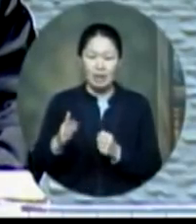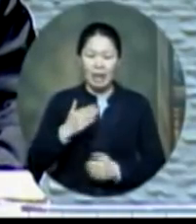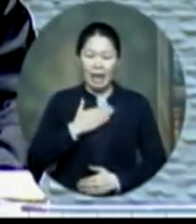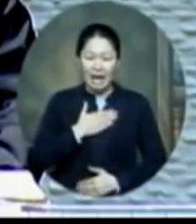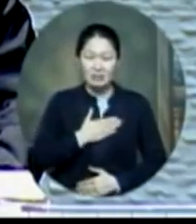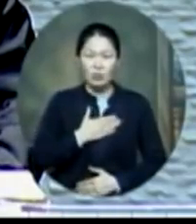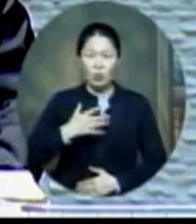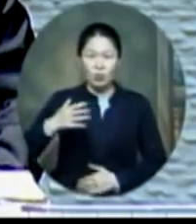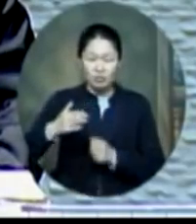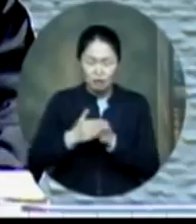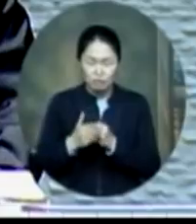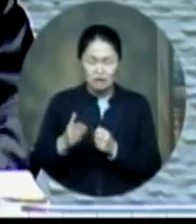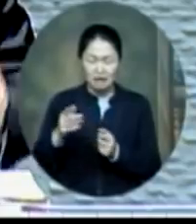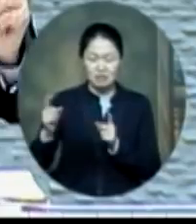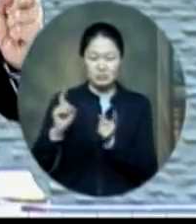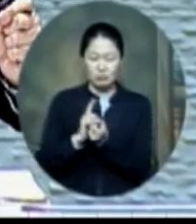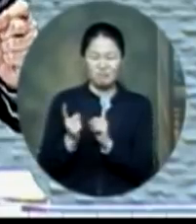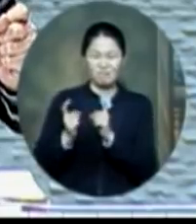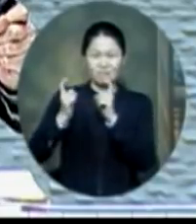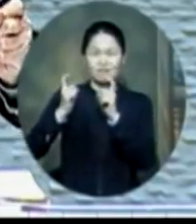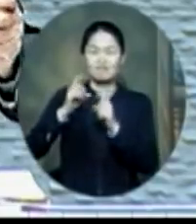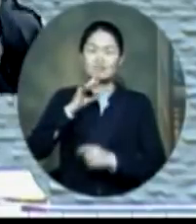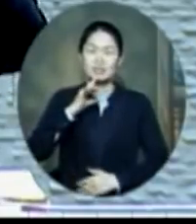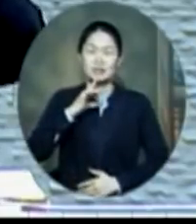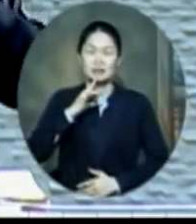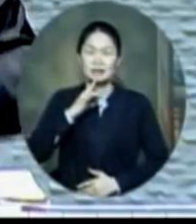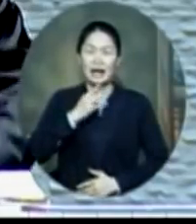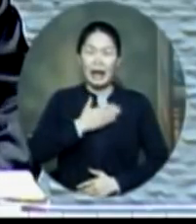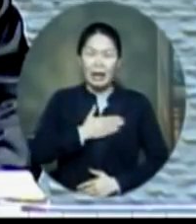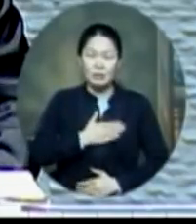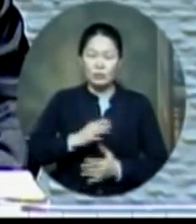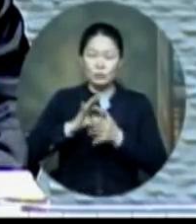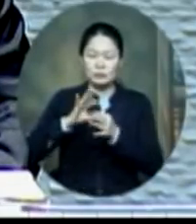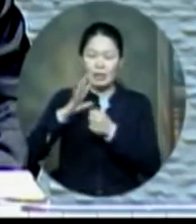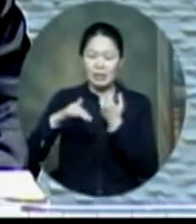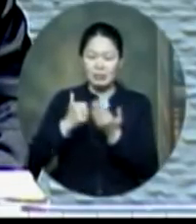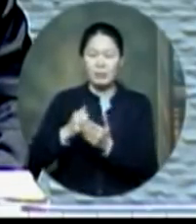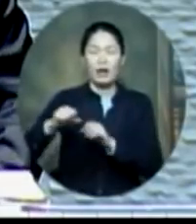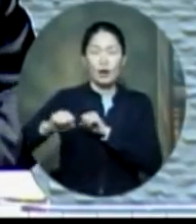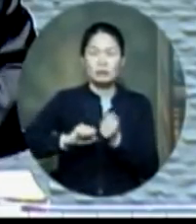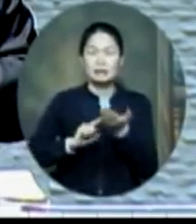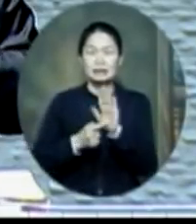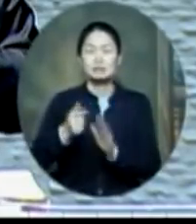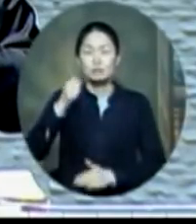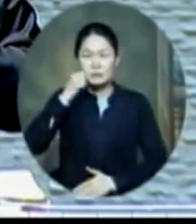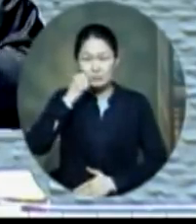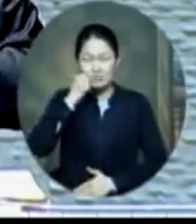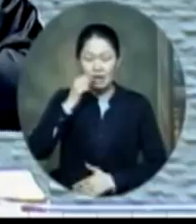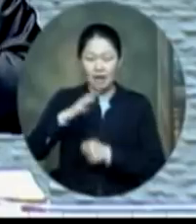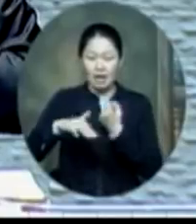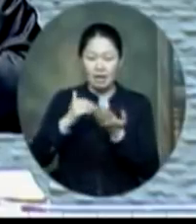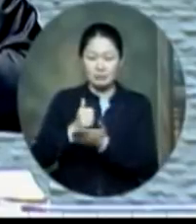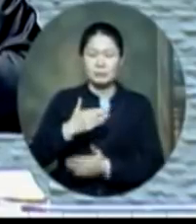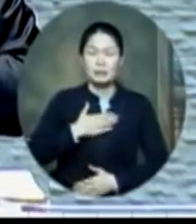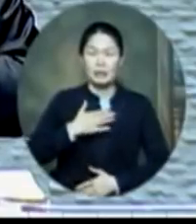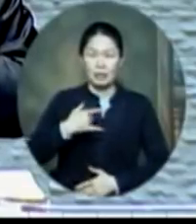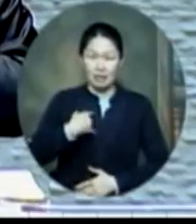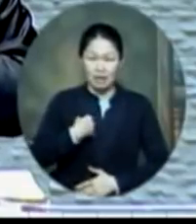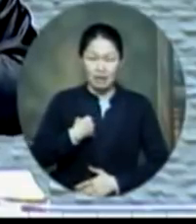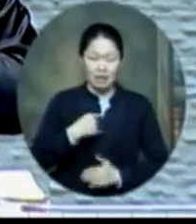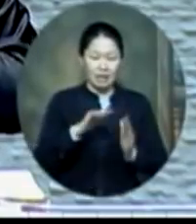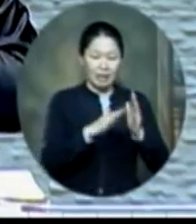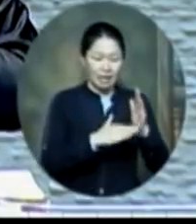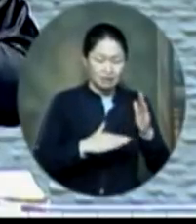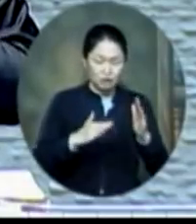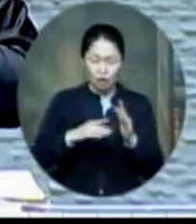싸우기만 했지 아는 것 통해서 하나님의 역사가 나타나지 않았습니다. 하나님, 제게 가정에서, 교회